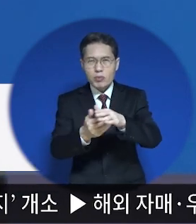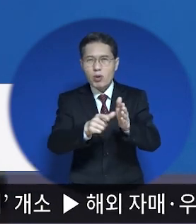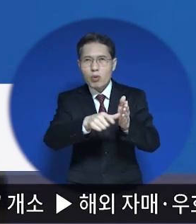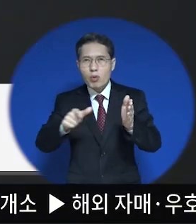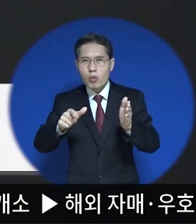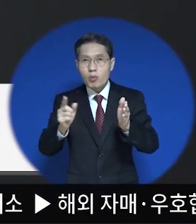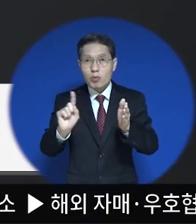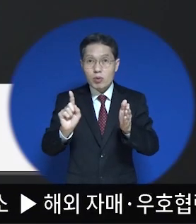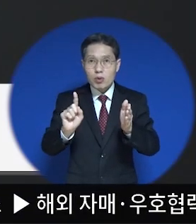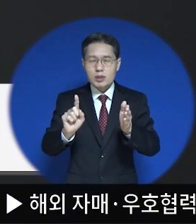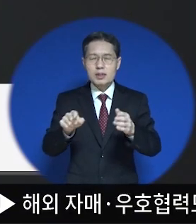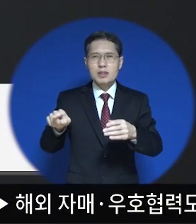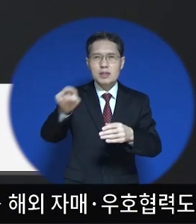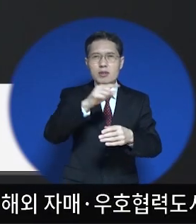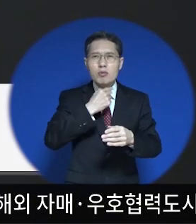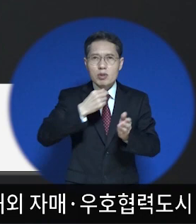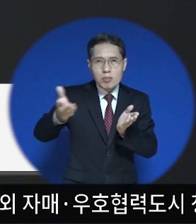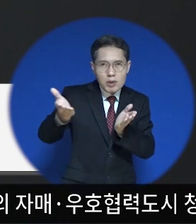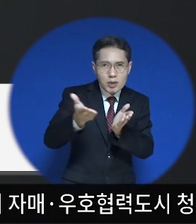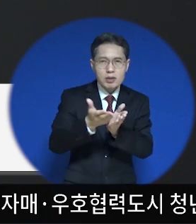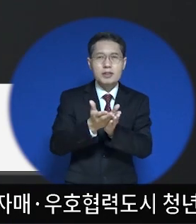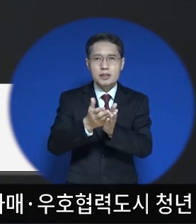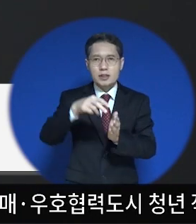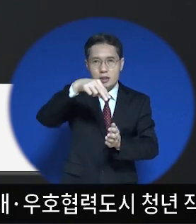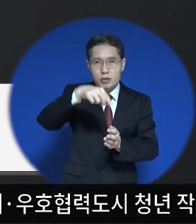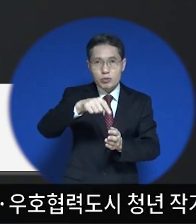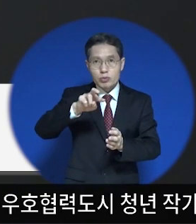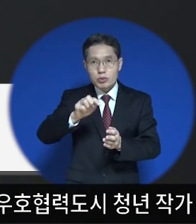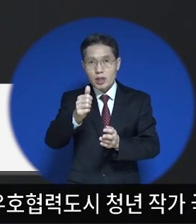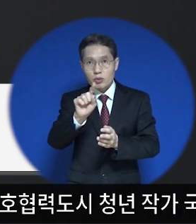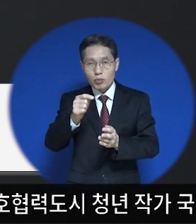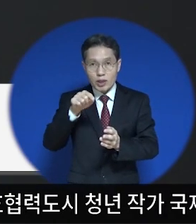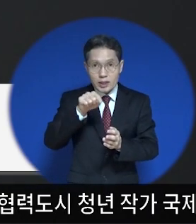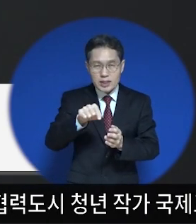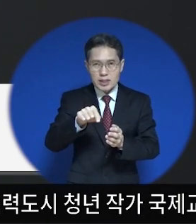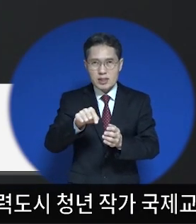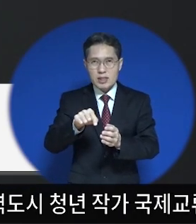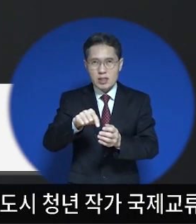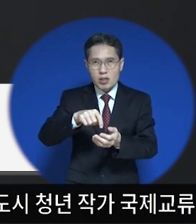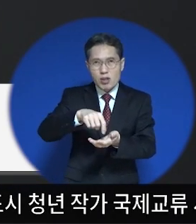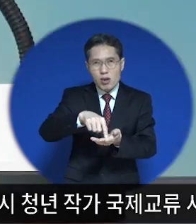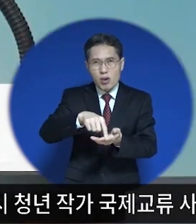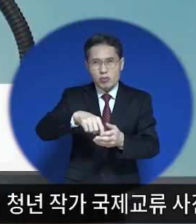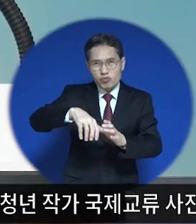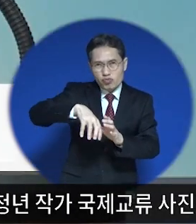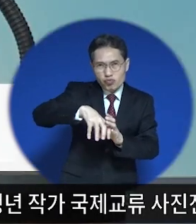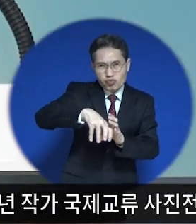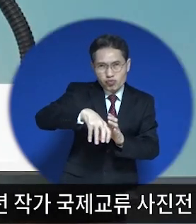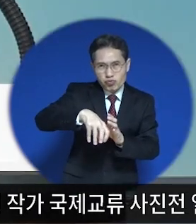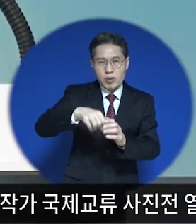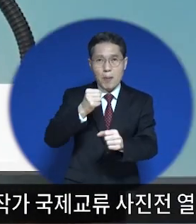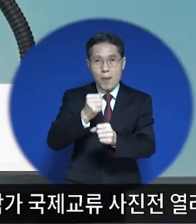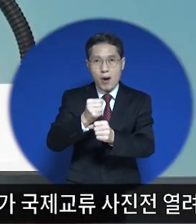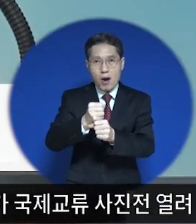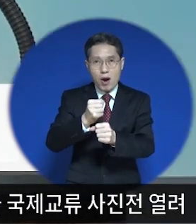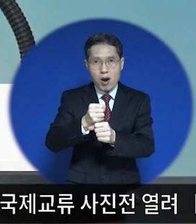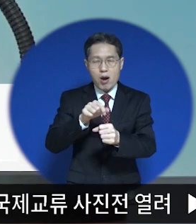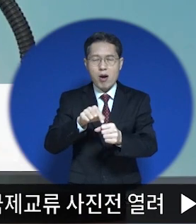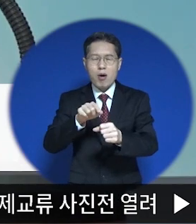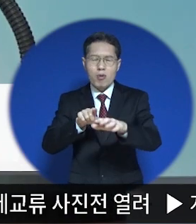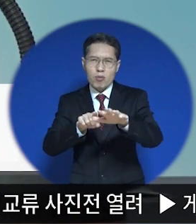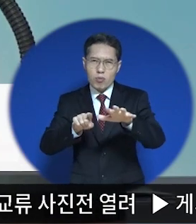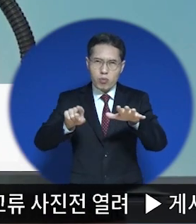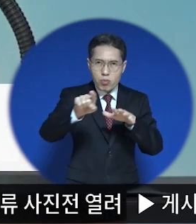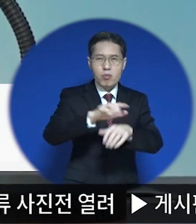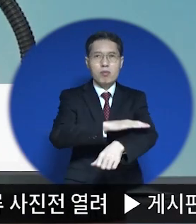소재는 고객사가 원하는 입도 사이즈로 수산화 리튬을 분쇄 가공하는 우수한 제조기술과 품질을